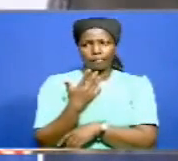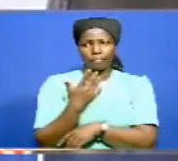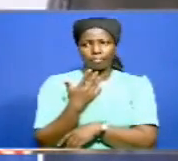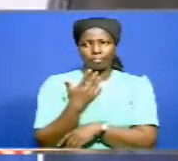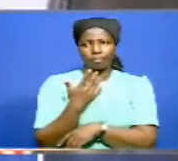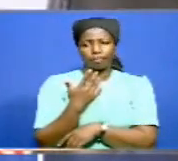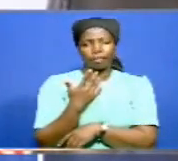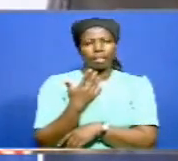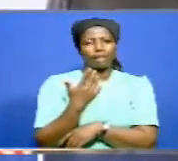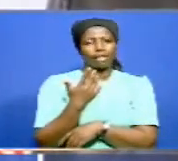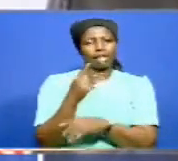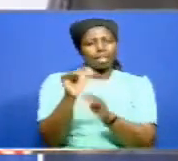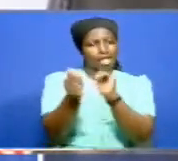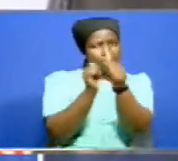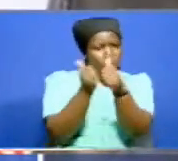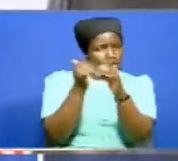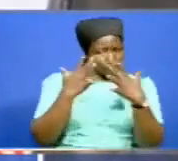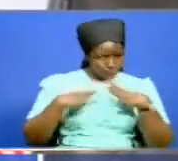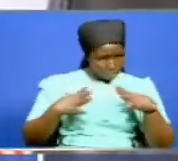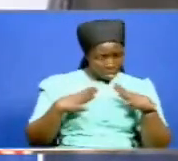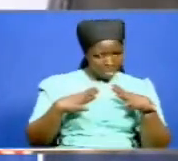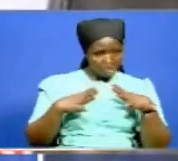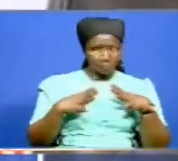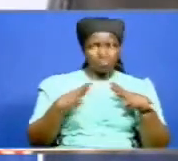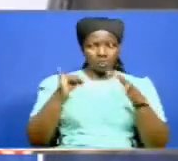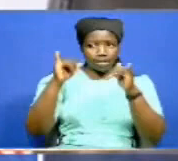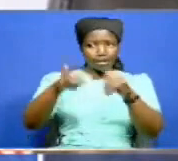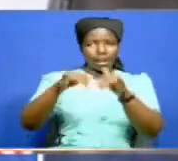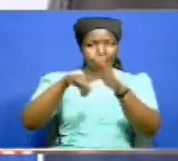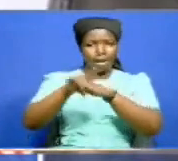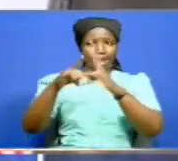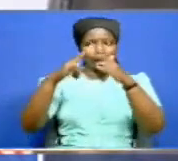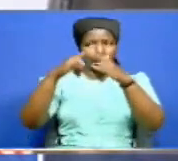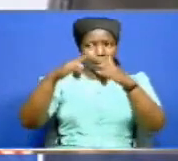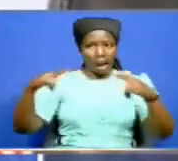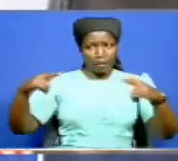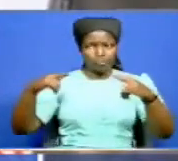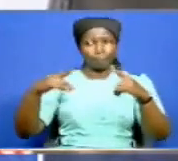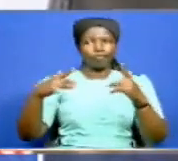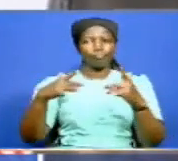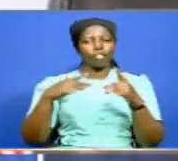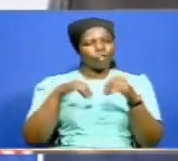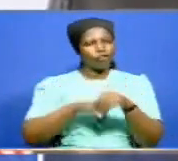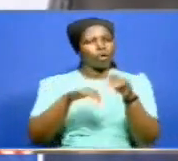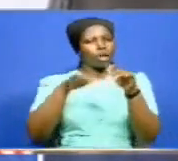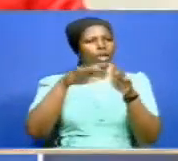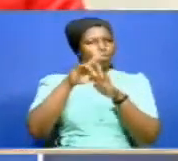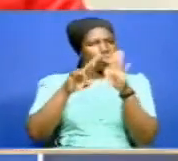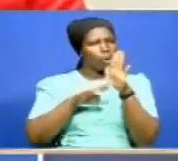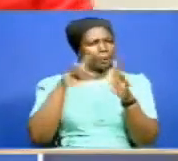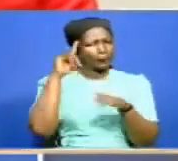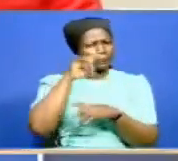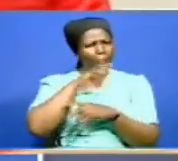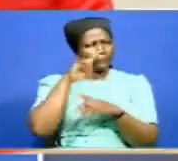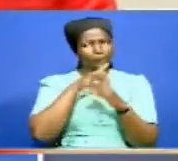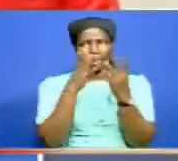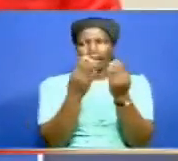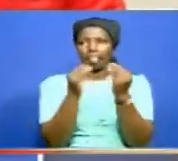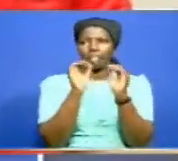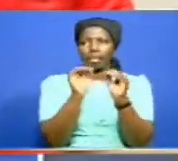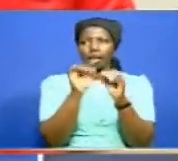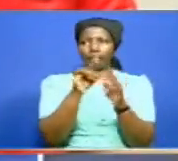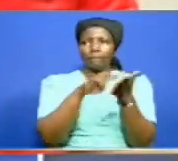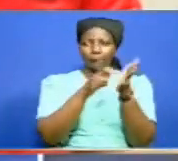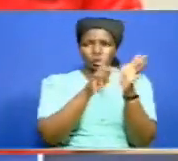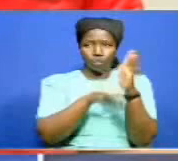the athletes in a bubble camp in the strictest term of that word. It's not easy. Hii ina maana kuwa